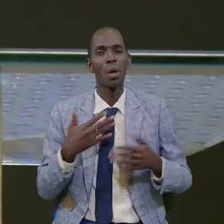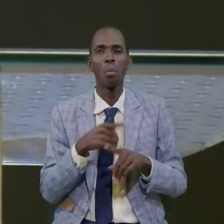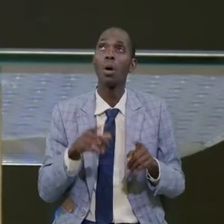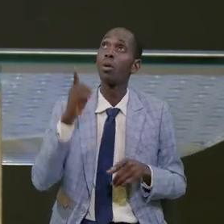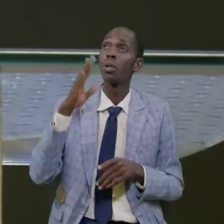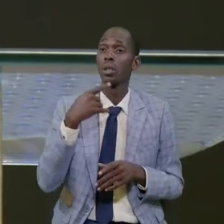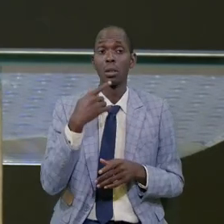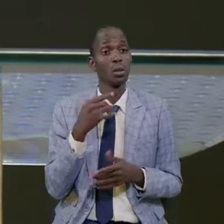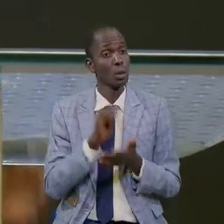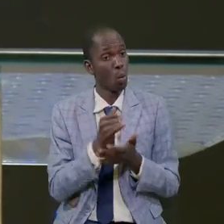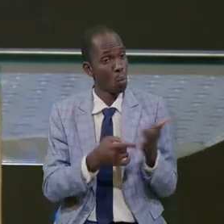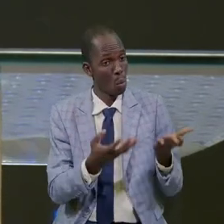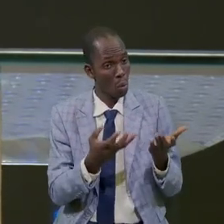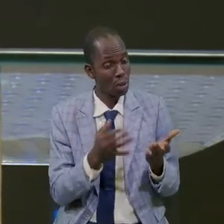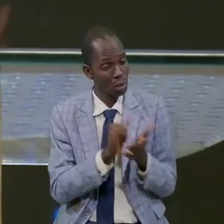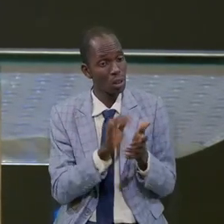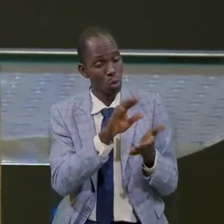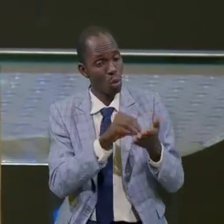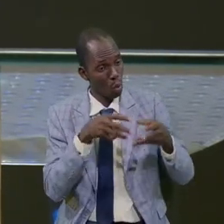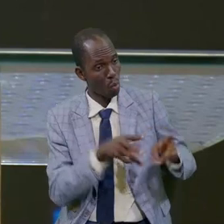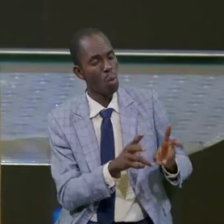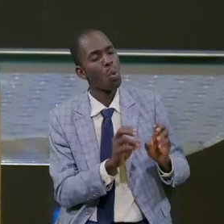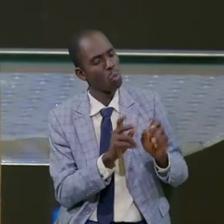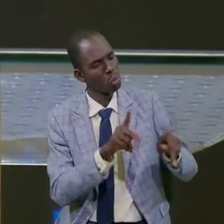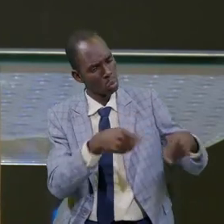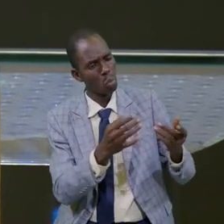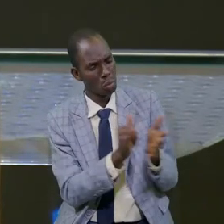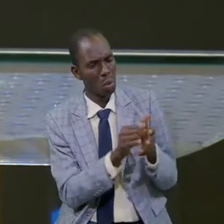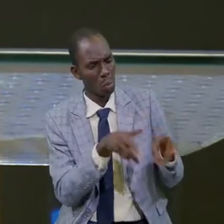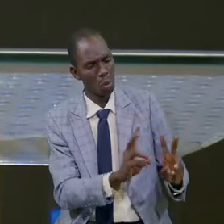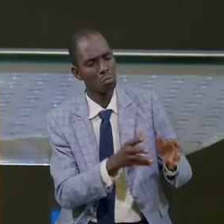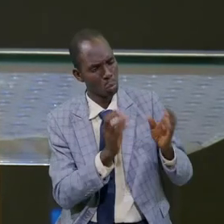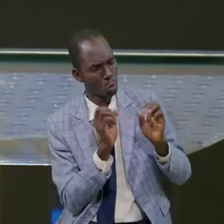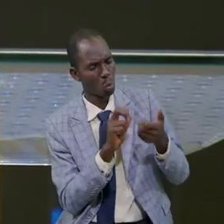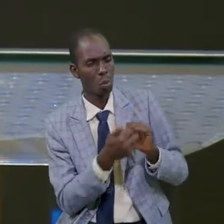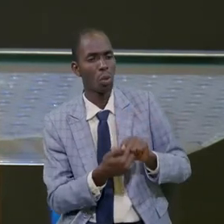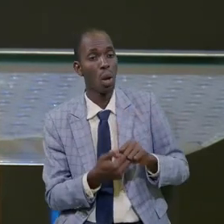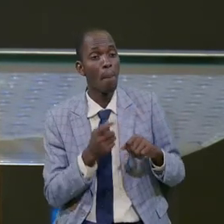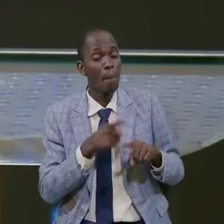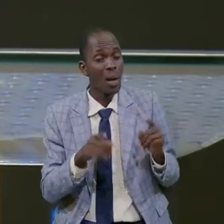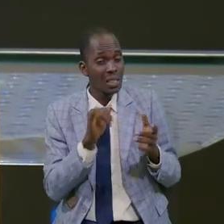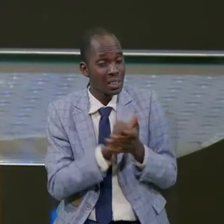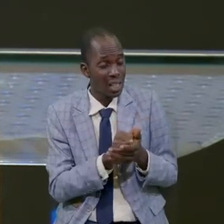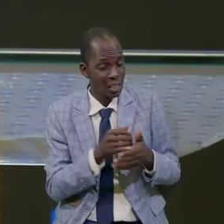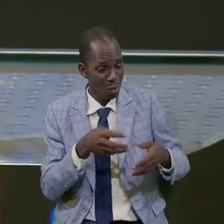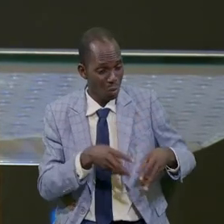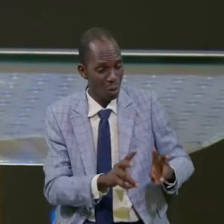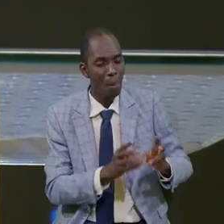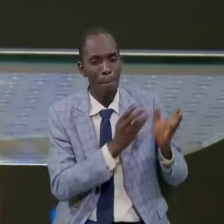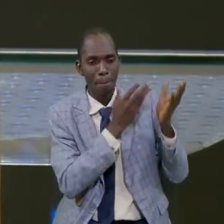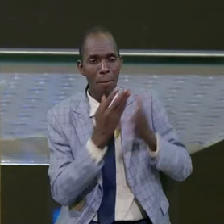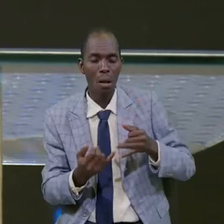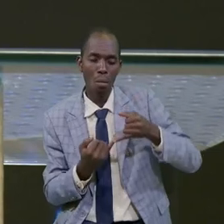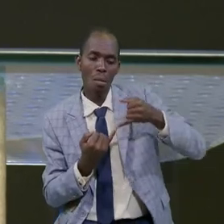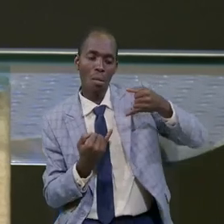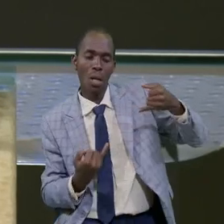contents. Le Seigneur dit, c'est ce que vous voulez? C'est ce que vous voulez faire? D'accord, allez-y. Mais la chose là apporte le dépérissement